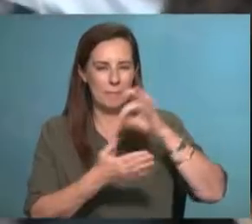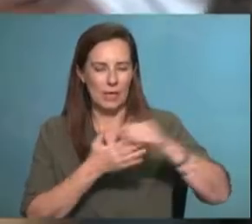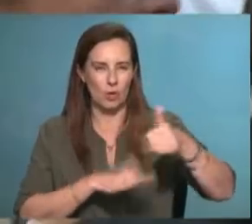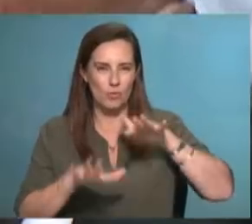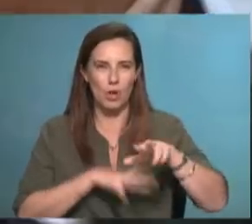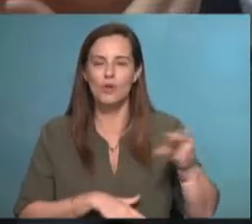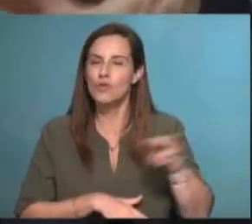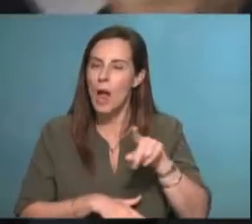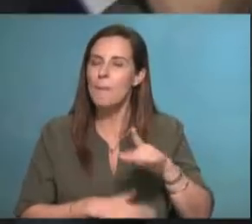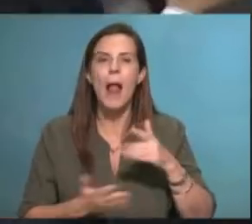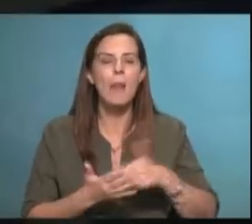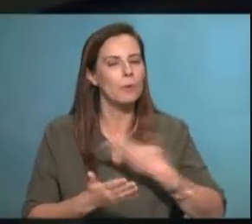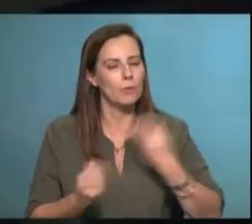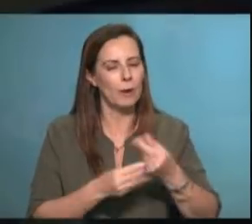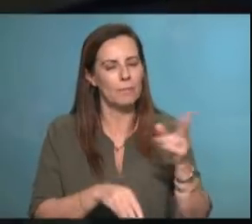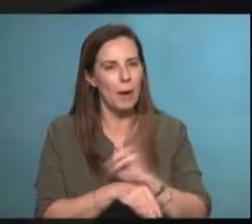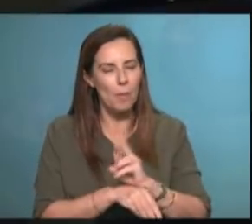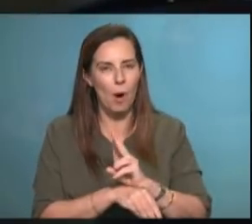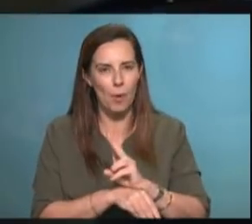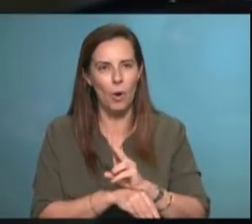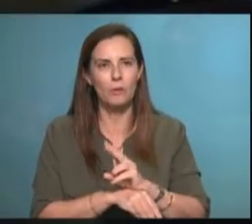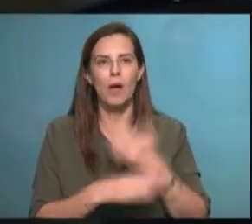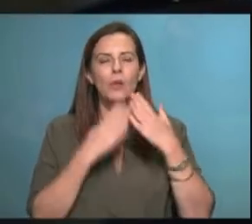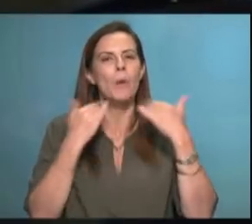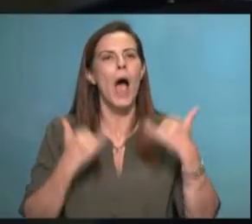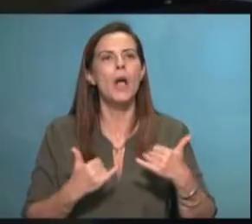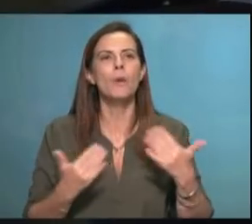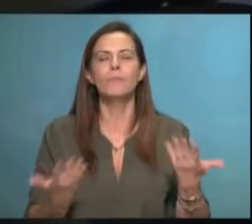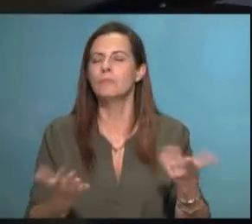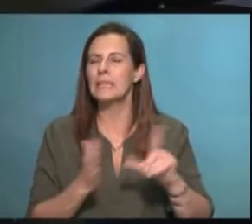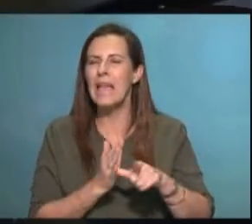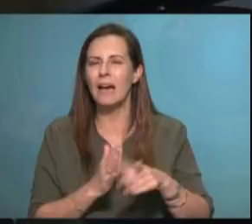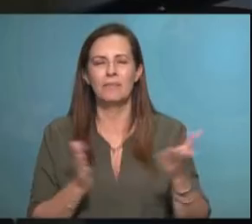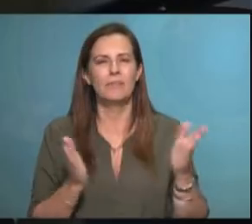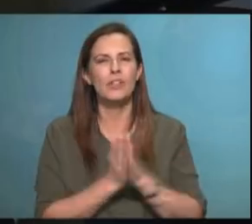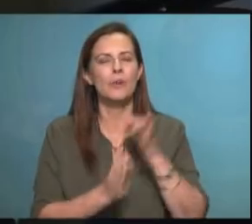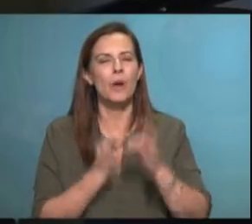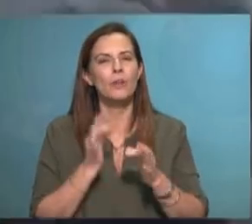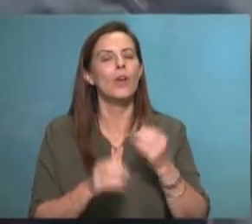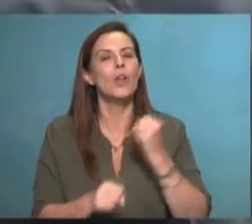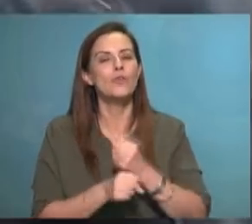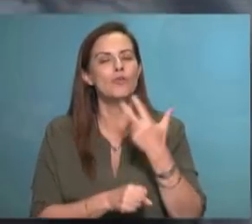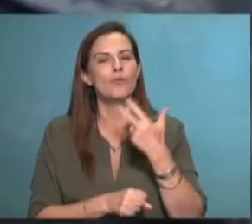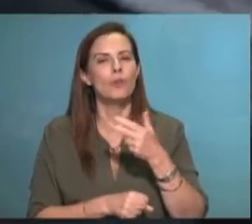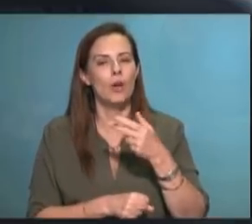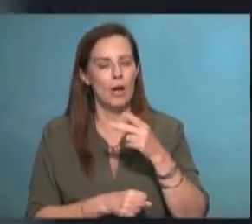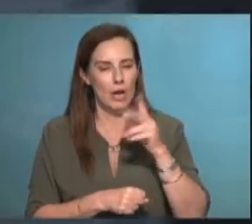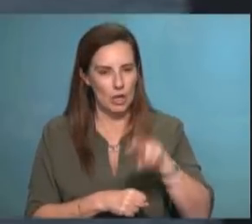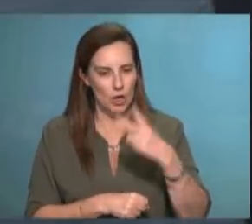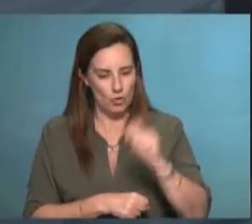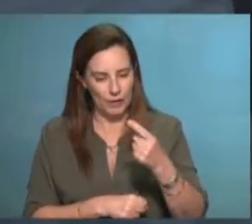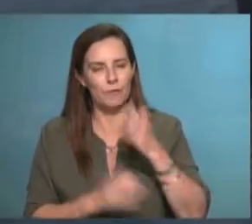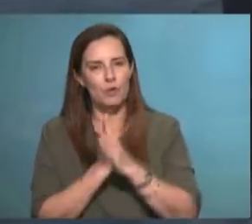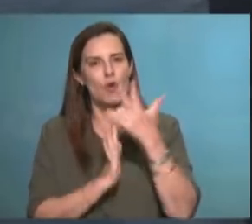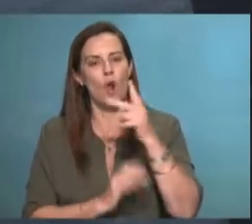להזכיר קבלת דבר במרמה ובנסיבות מחמירות. הדיון היום היה טכני, עסק בבקשת הפרקליטות להרחיב את רכב השופטים מ1 ל-3,